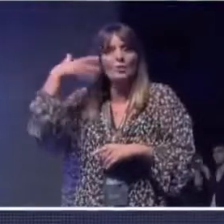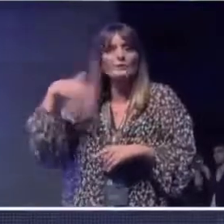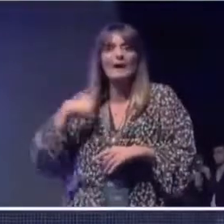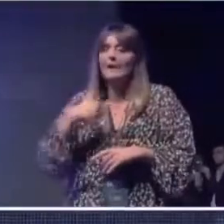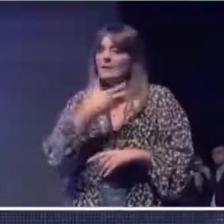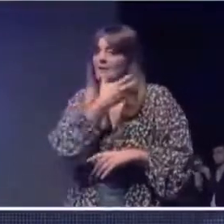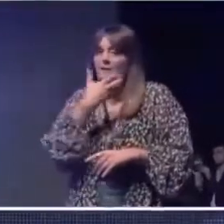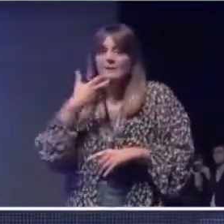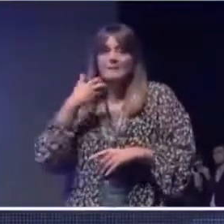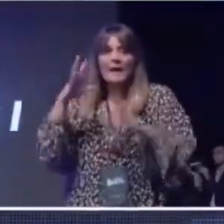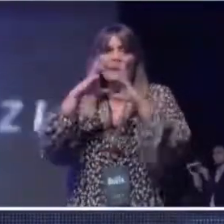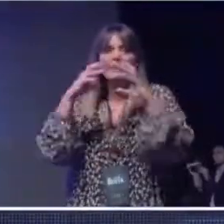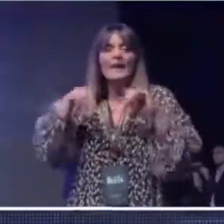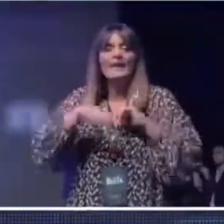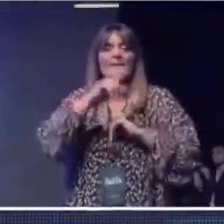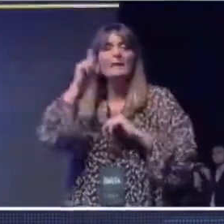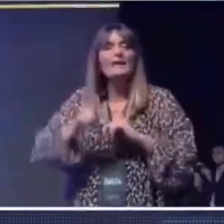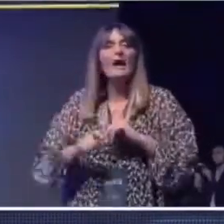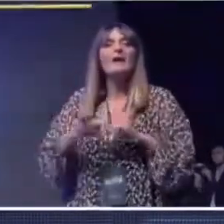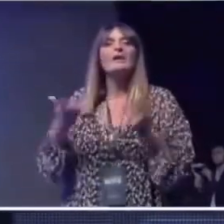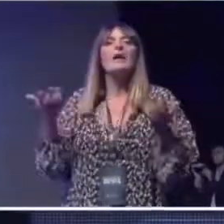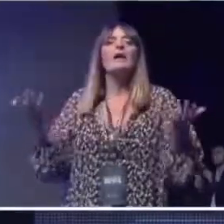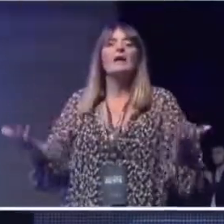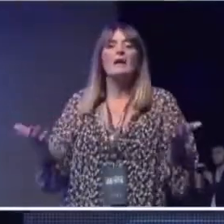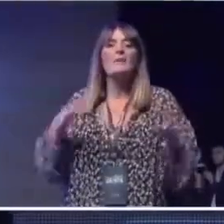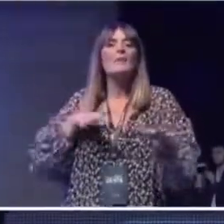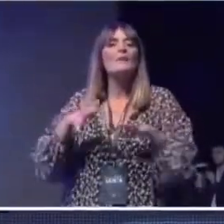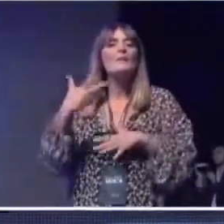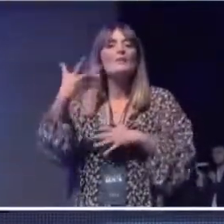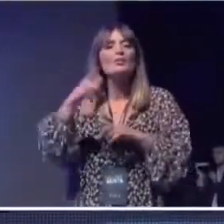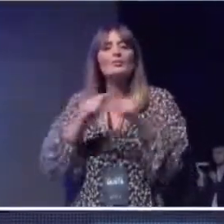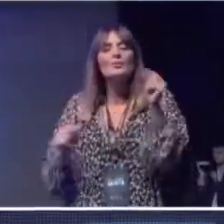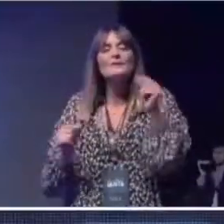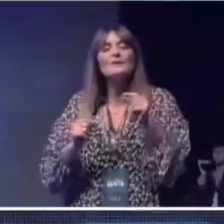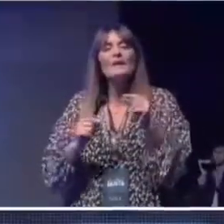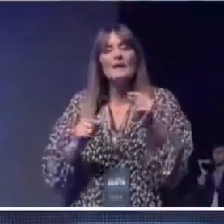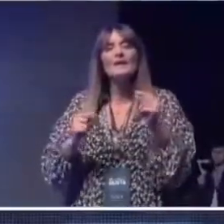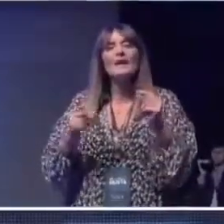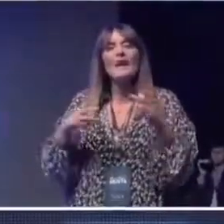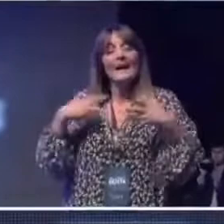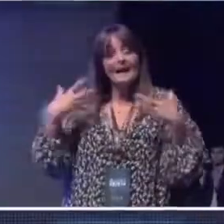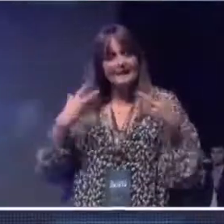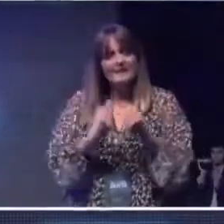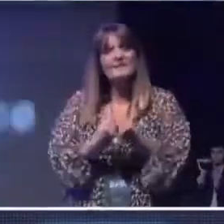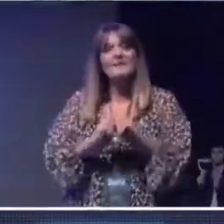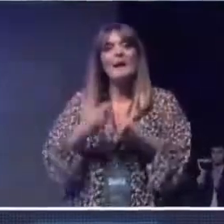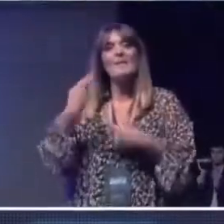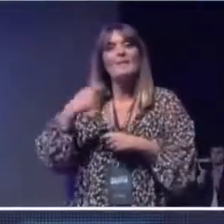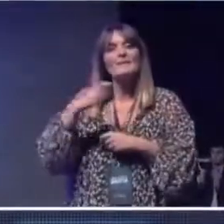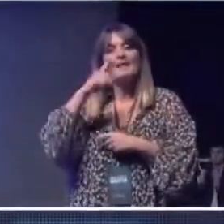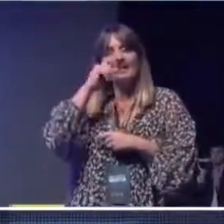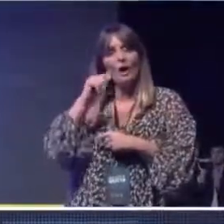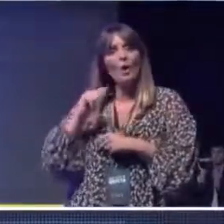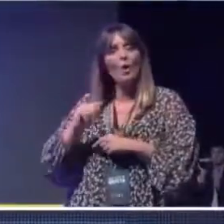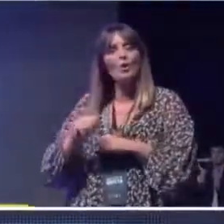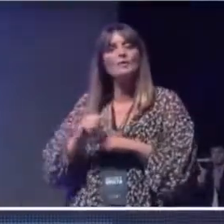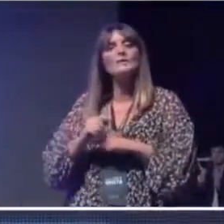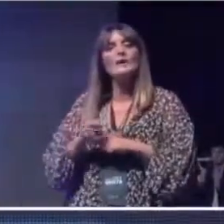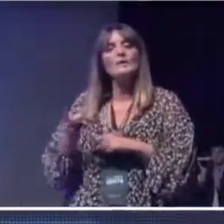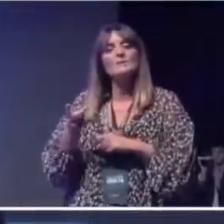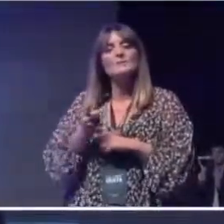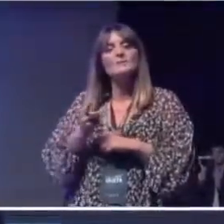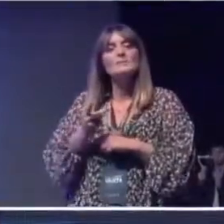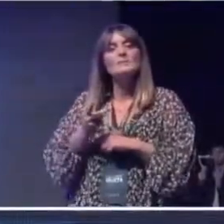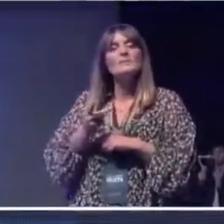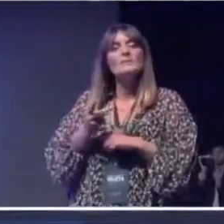imprese italiane. Ebbene, il Movimento 5 Stelle, insieme al Presidente Conte, sembrano